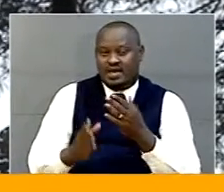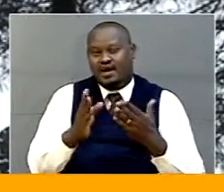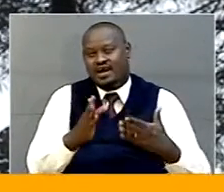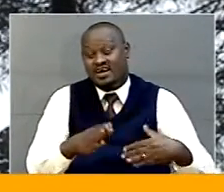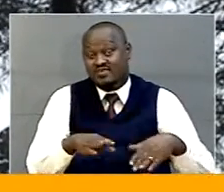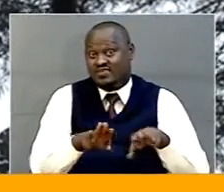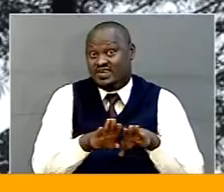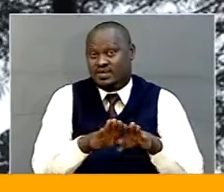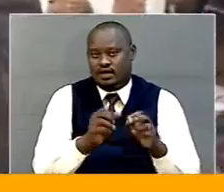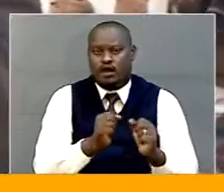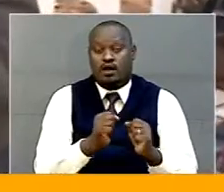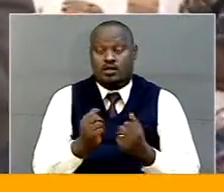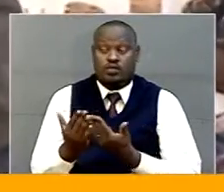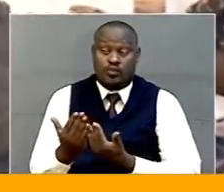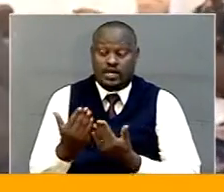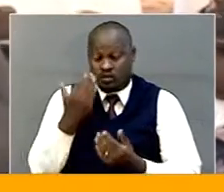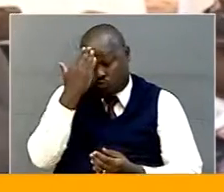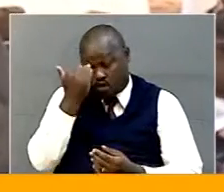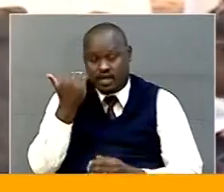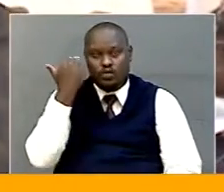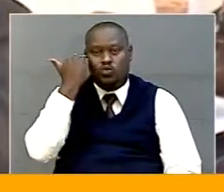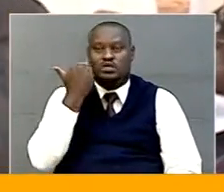mu kkooti. Kye tuliko